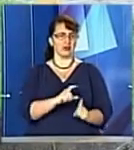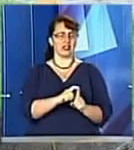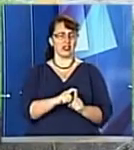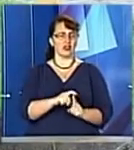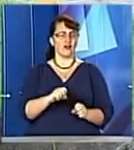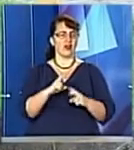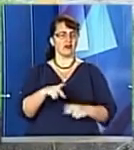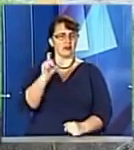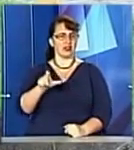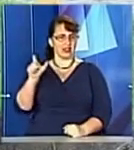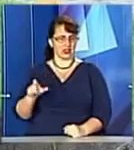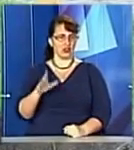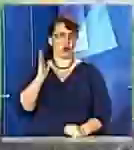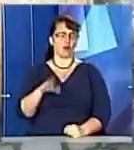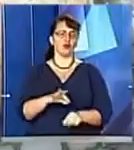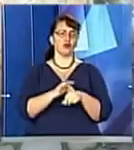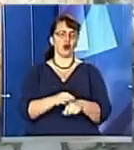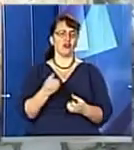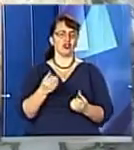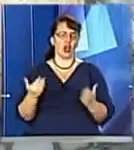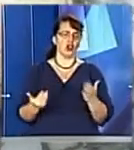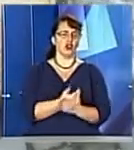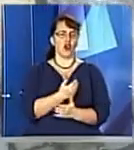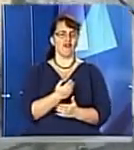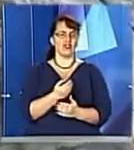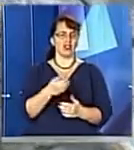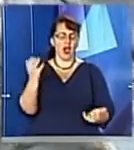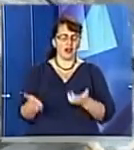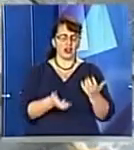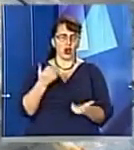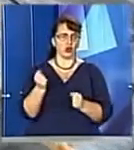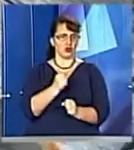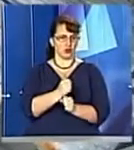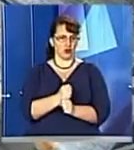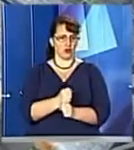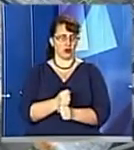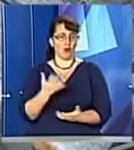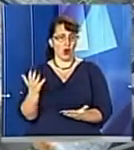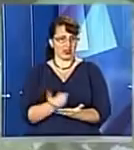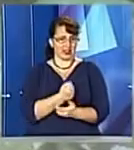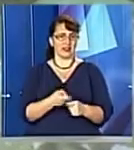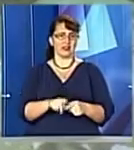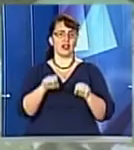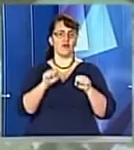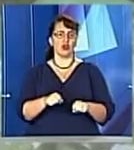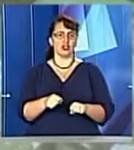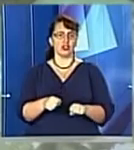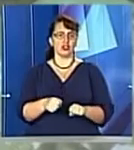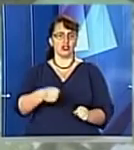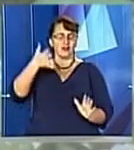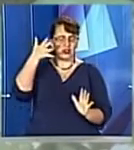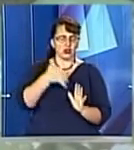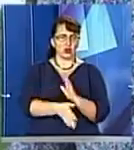вони проводитимуть нові додаткові археологічні роботи, які не планували робити. Адже знахідка – можливість дослідити найстаріший храм